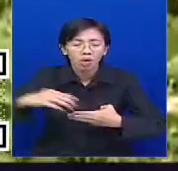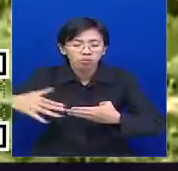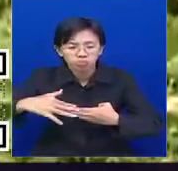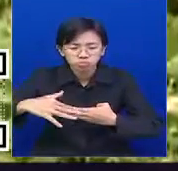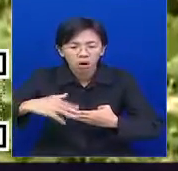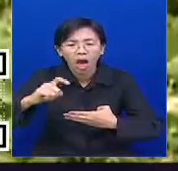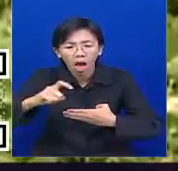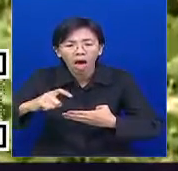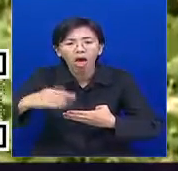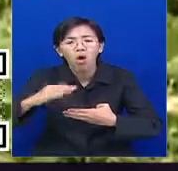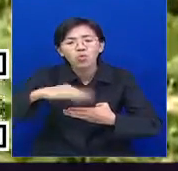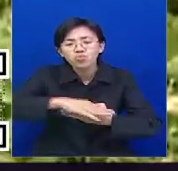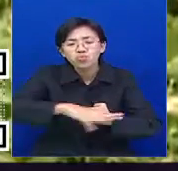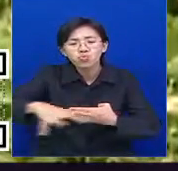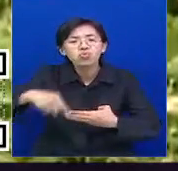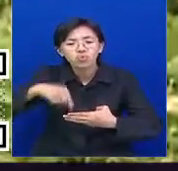ได้